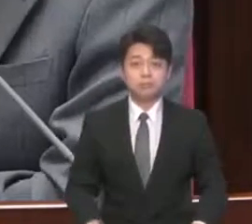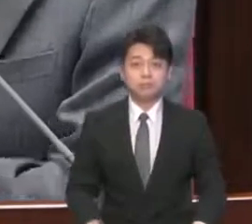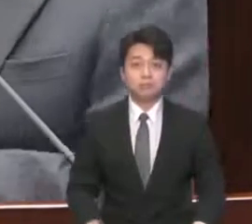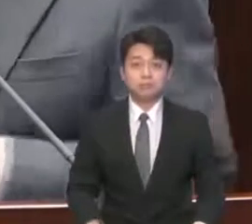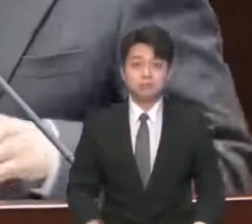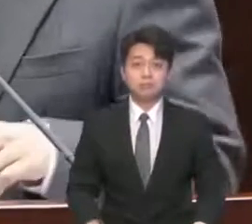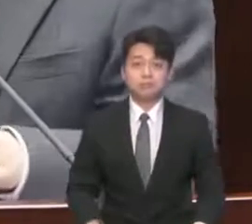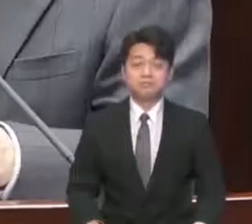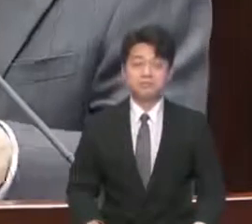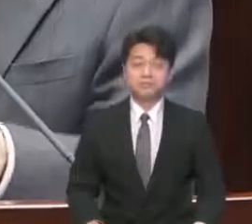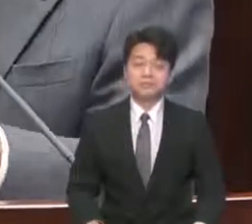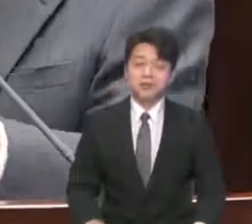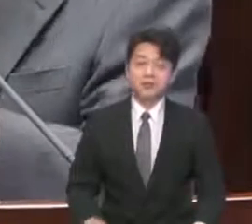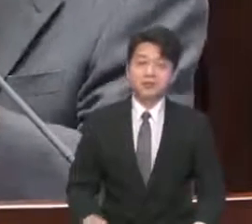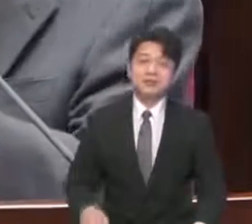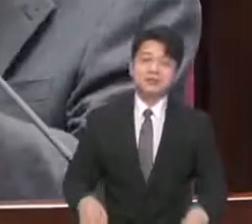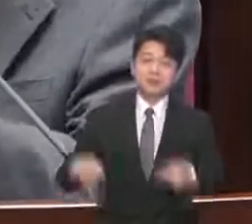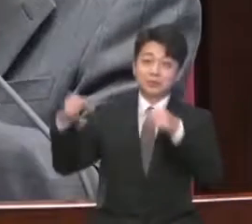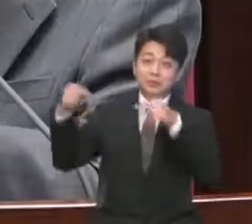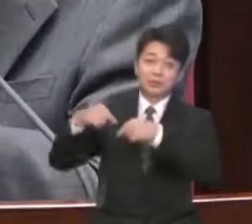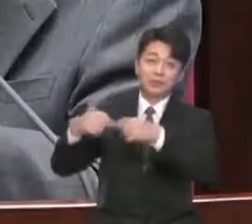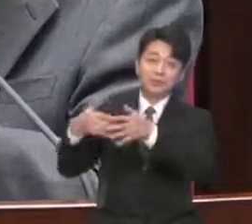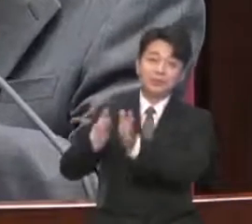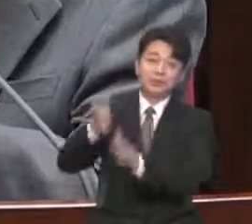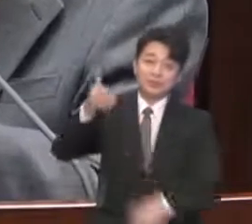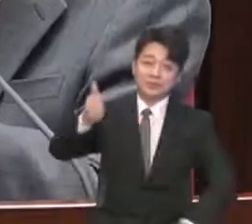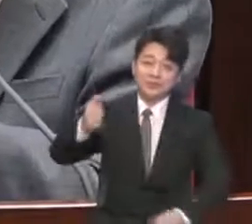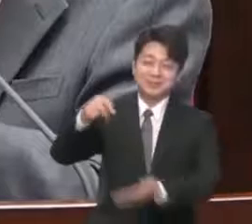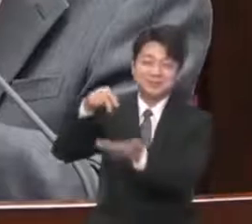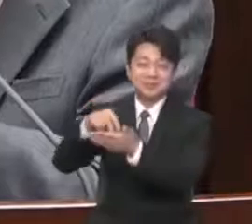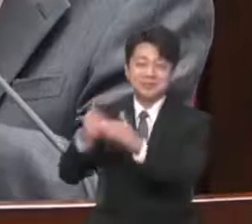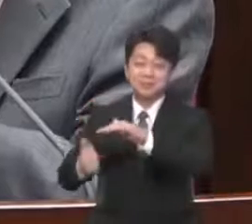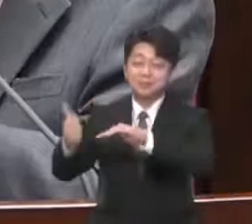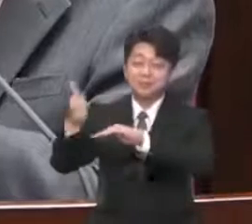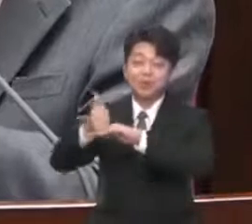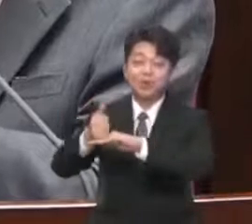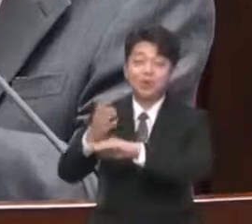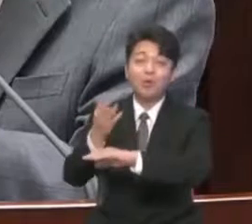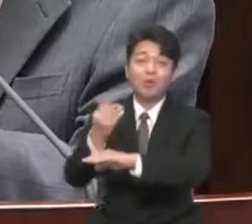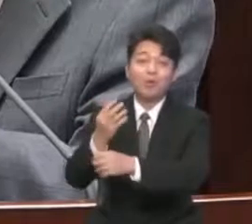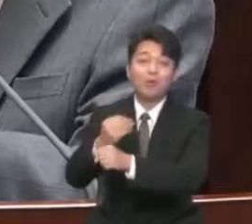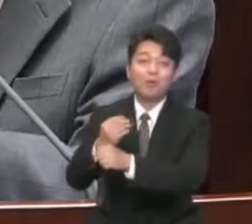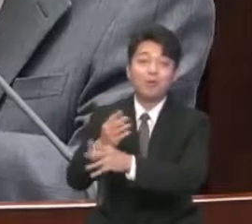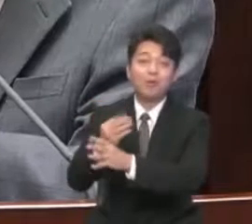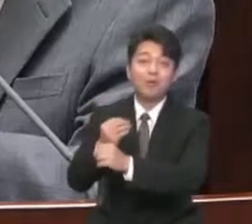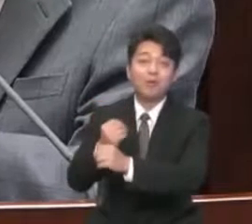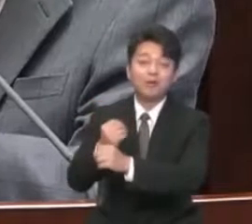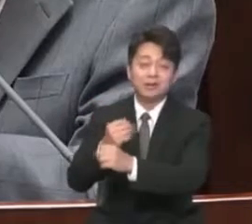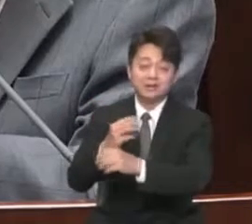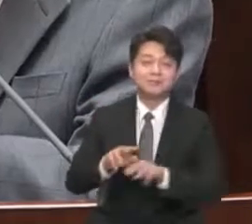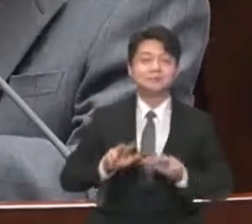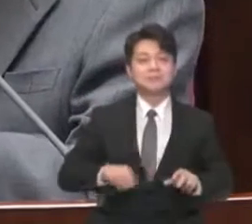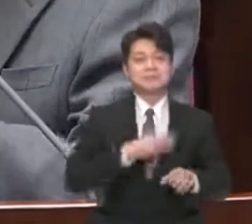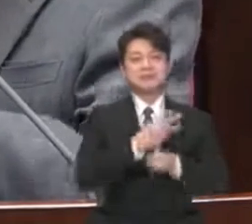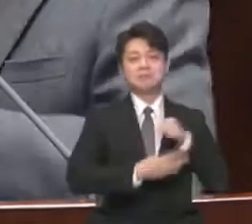장관님도 외교부 지금 장관님 몇 년 하셨어요? 예, 3년 좀 넘었습니다.